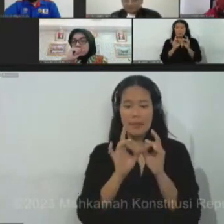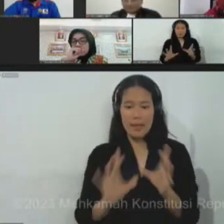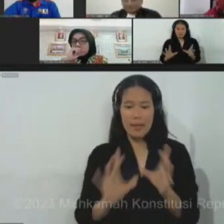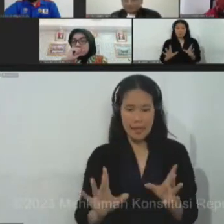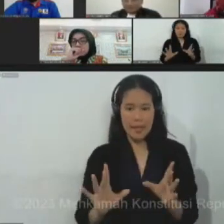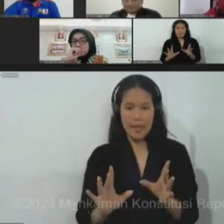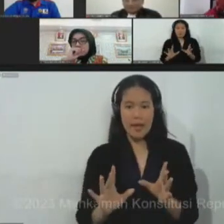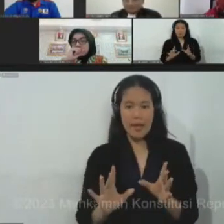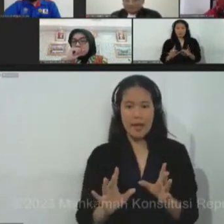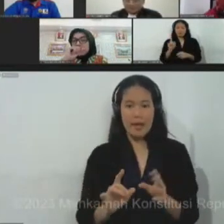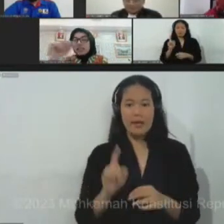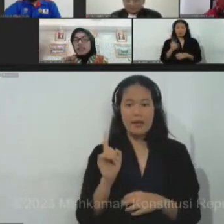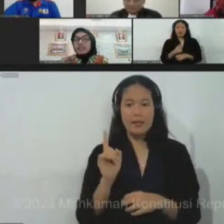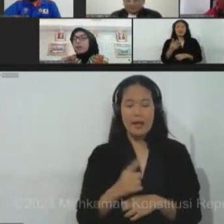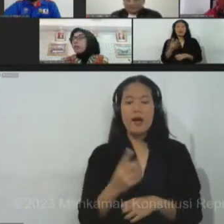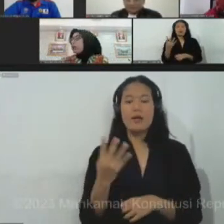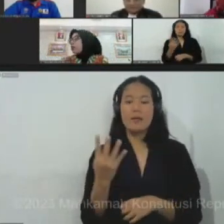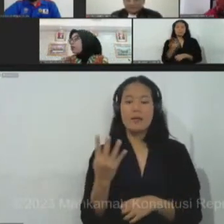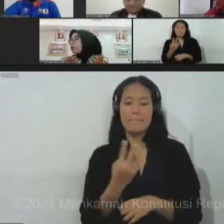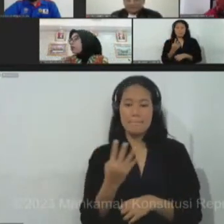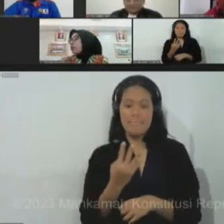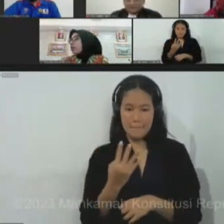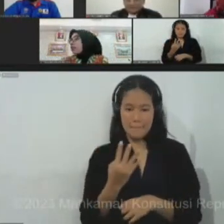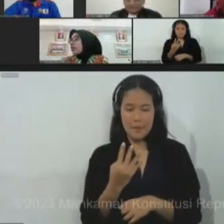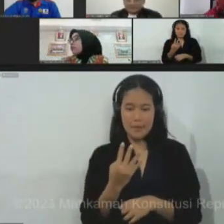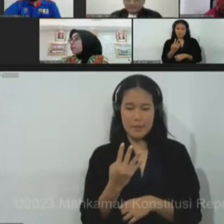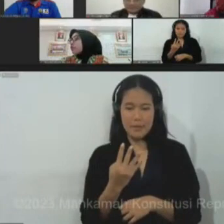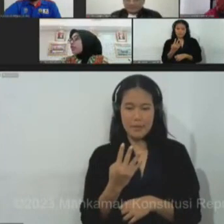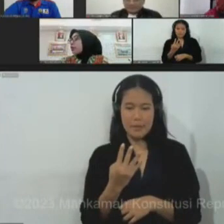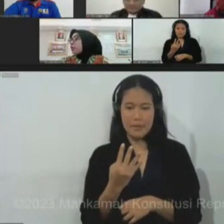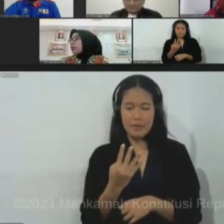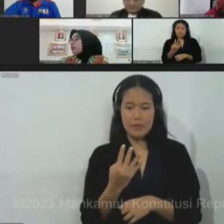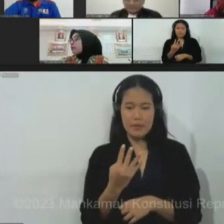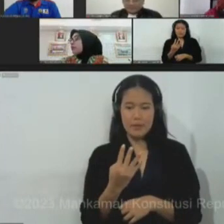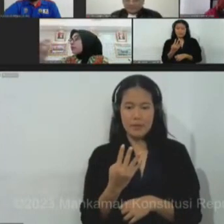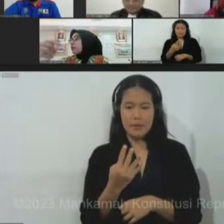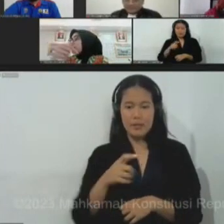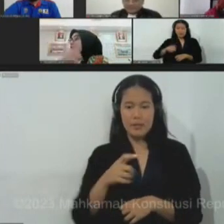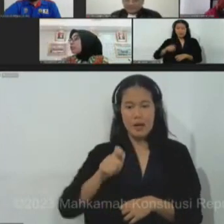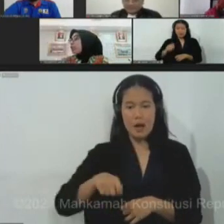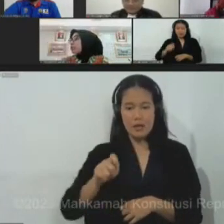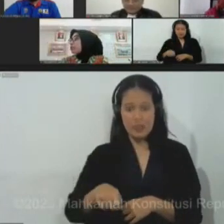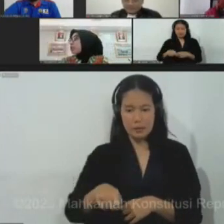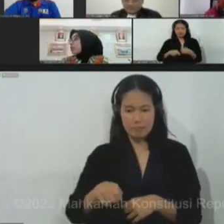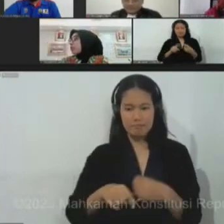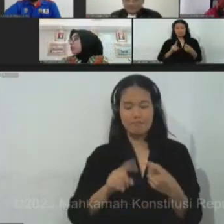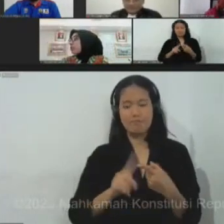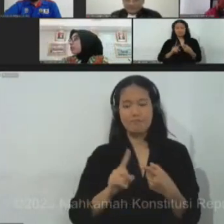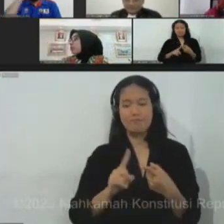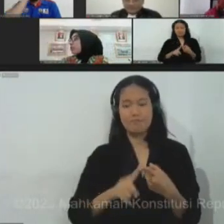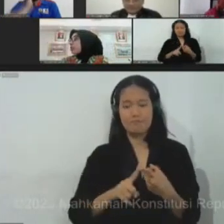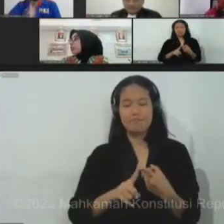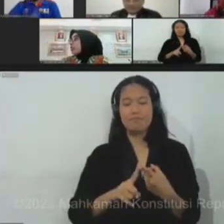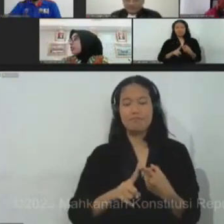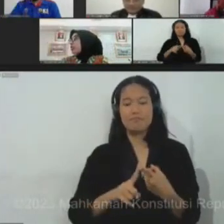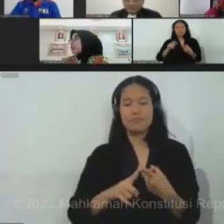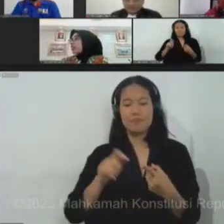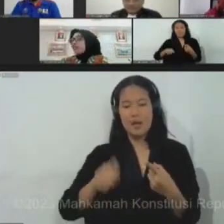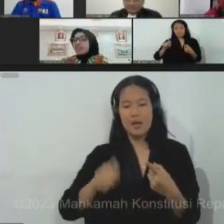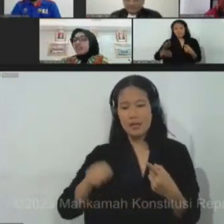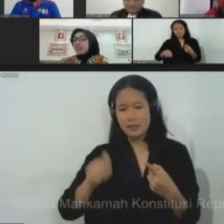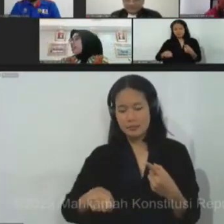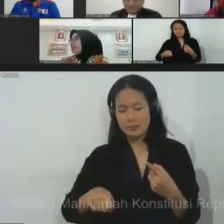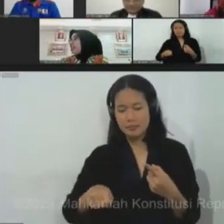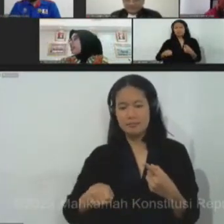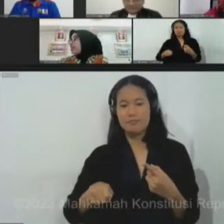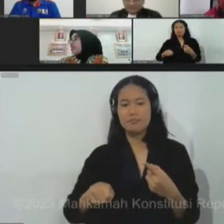disenting opinion dari empat orang hakim konstitusi yaitu hakim konstitusi